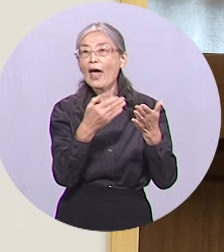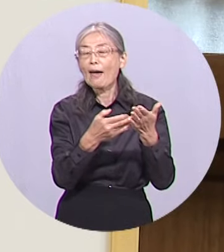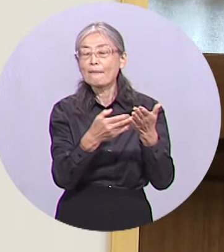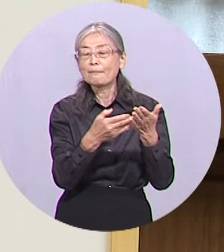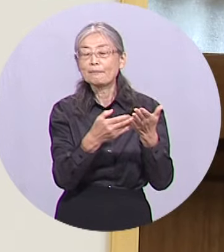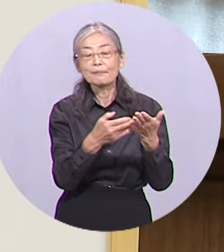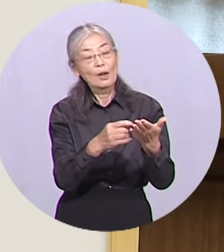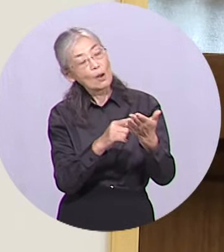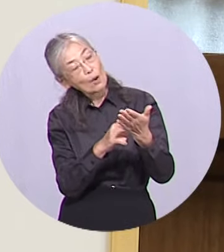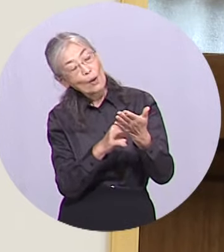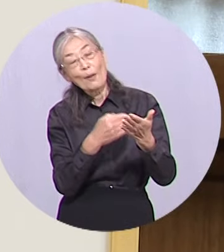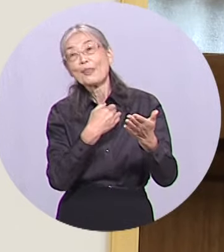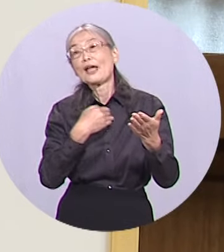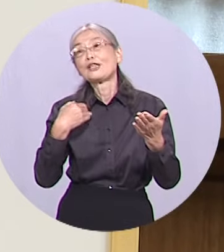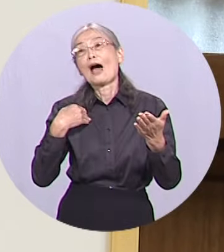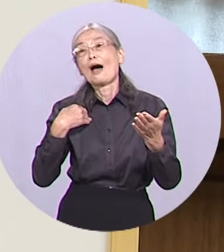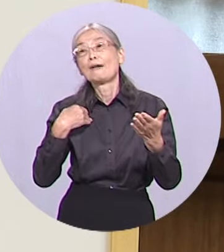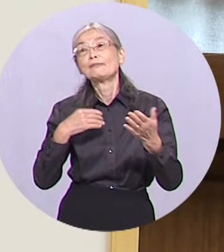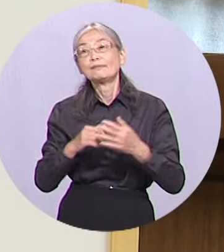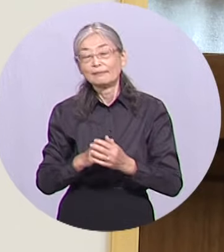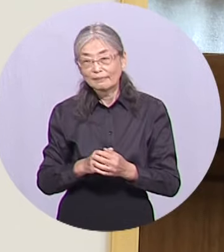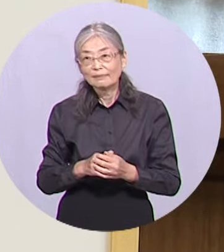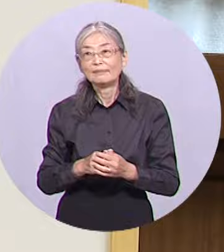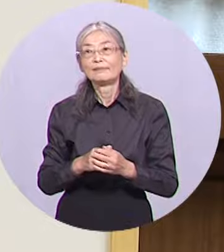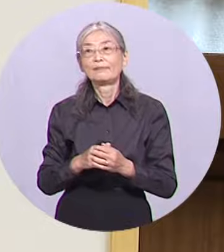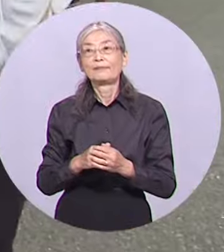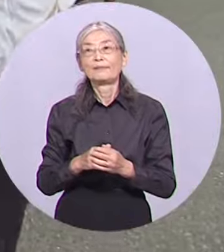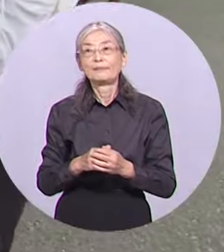複製などが特別展示されていました。